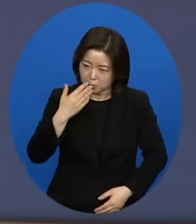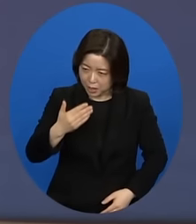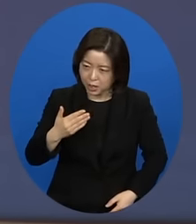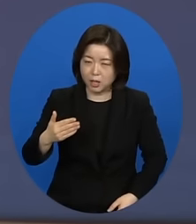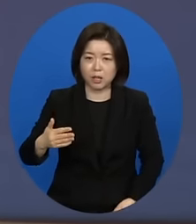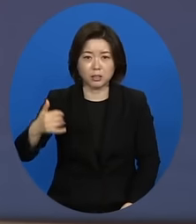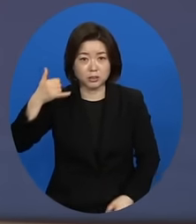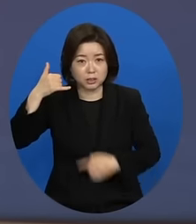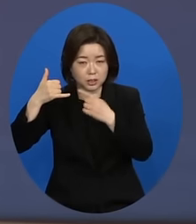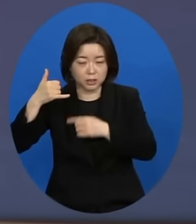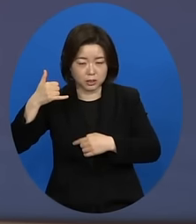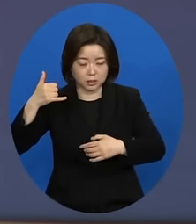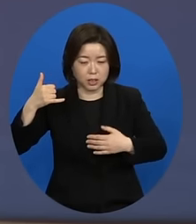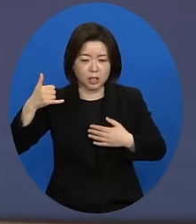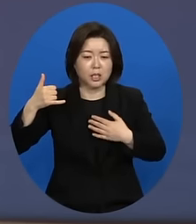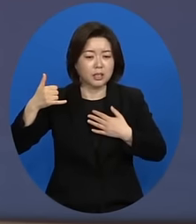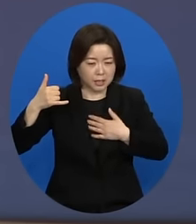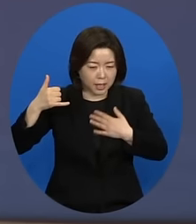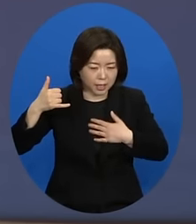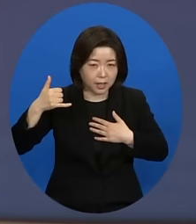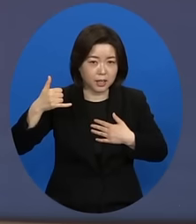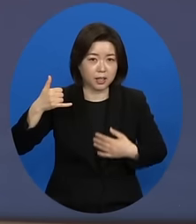네.